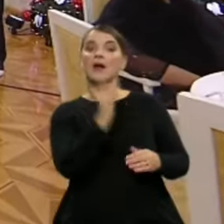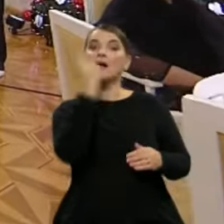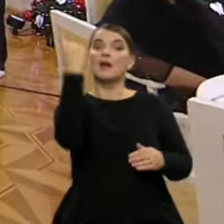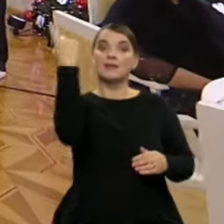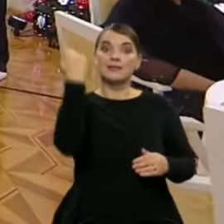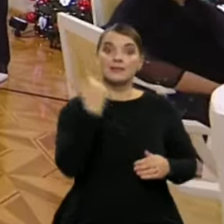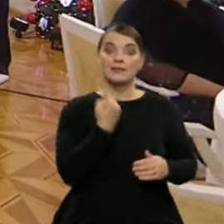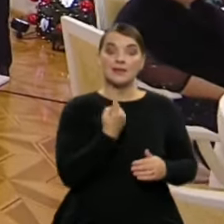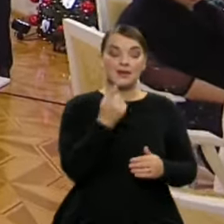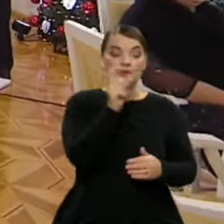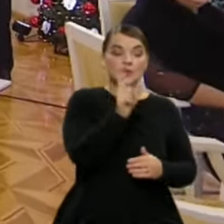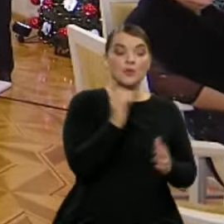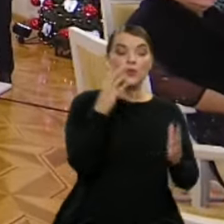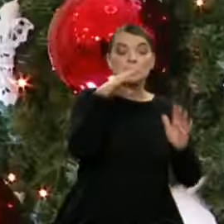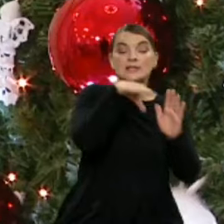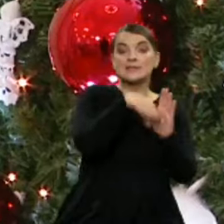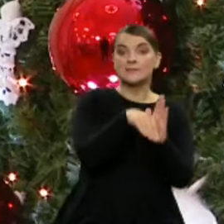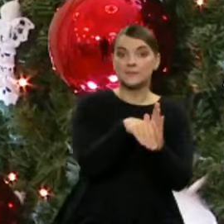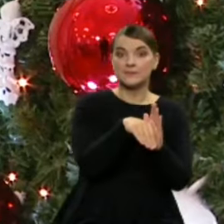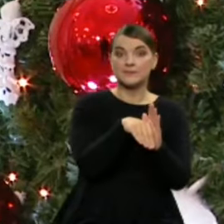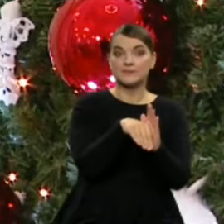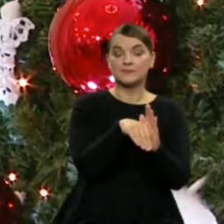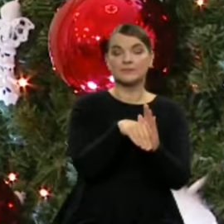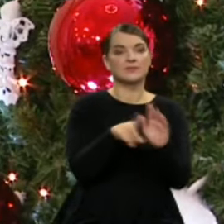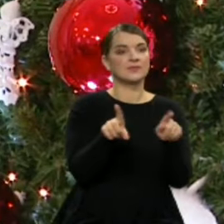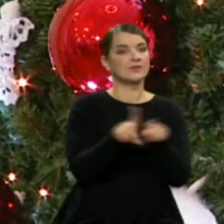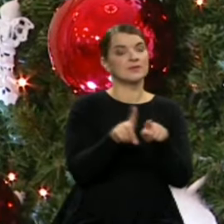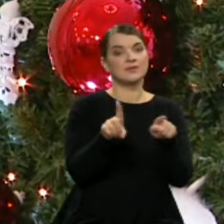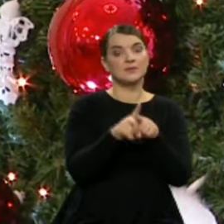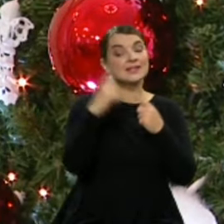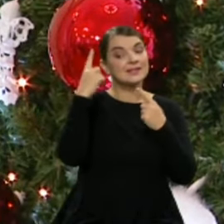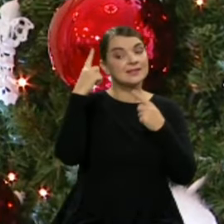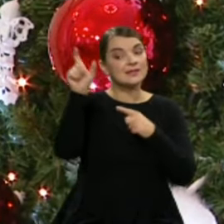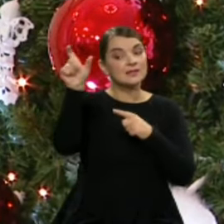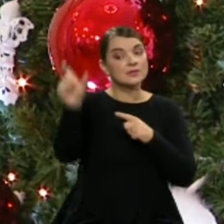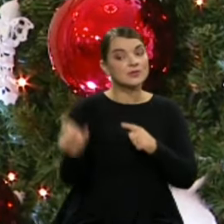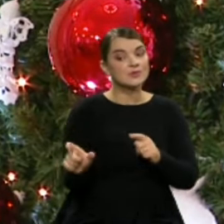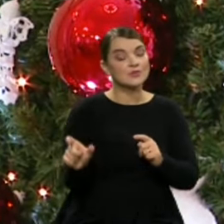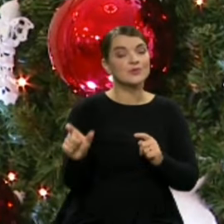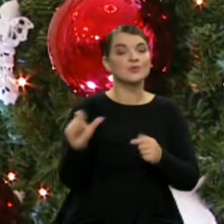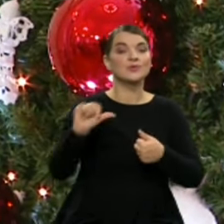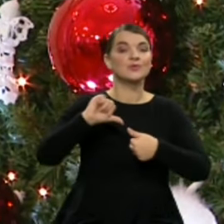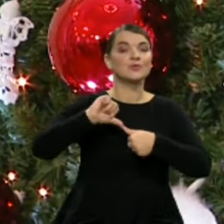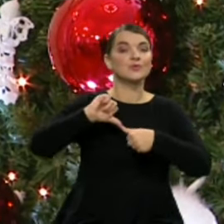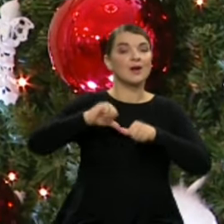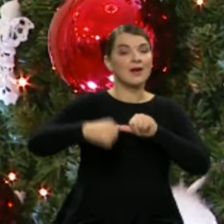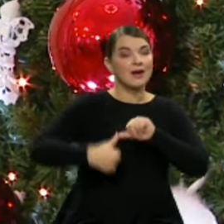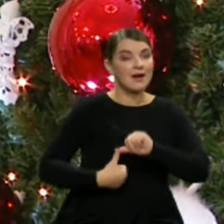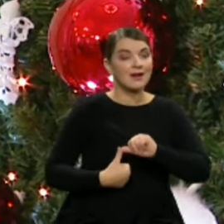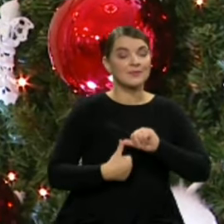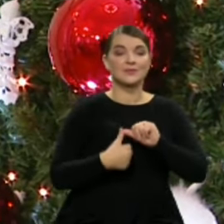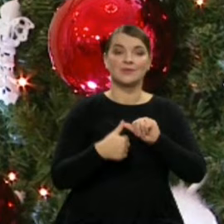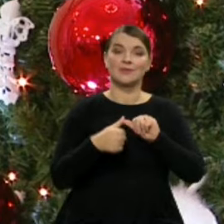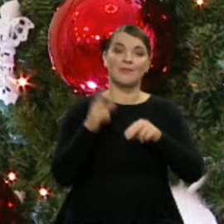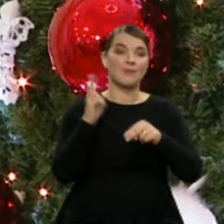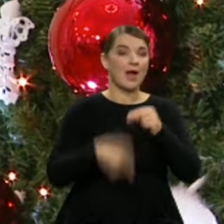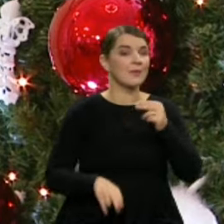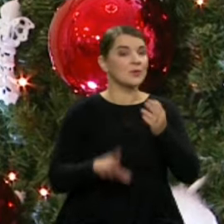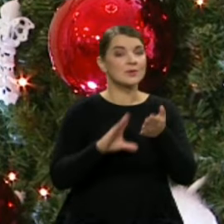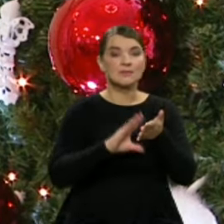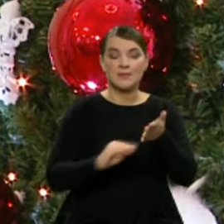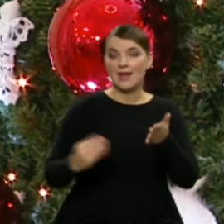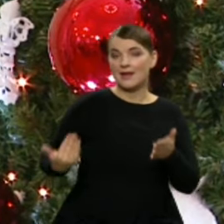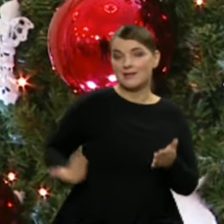dėka esame paskirti taip pat kitam, amžinam, niekada nesibaigiančiam